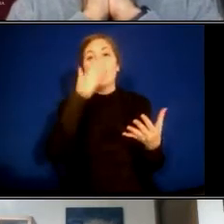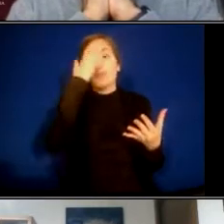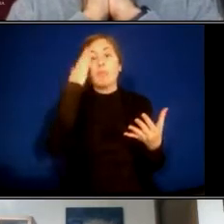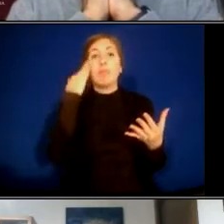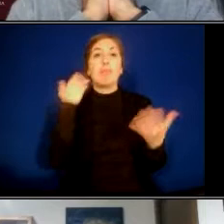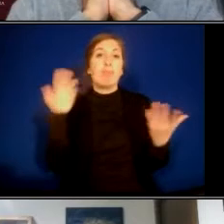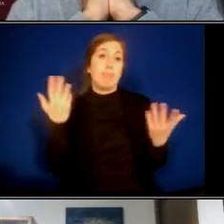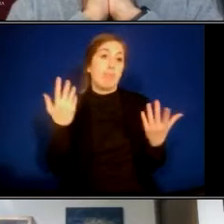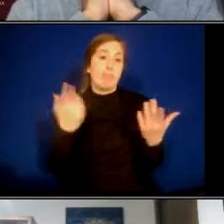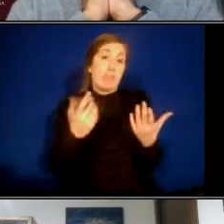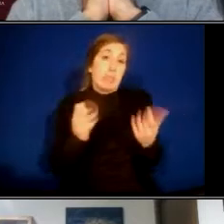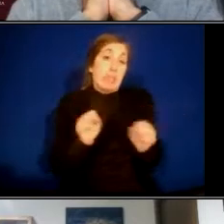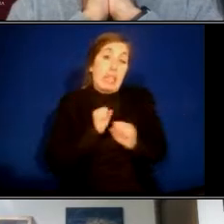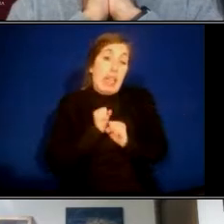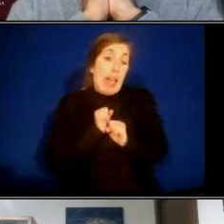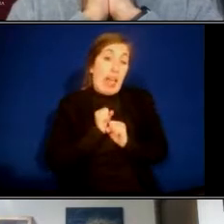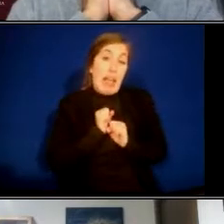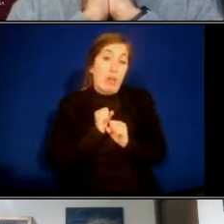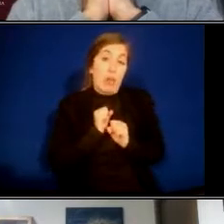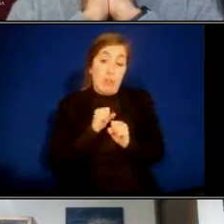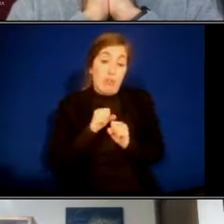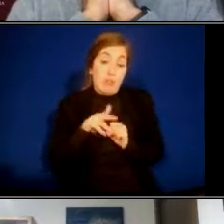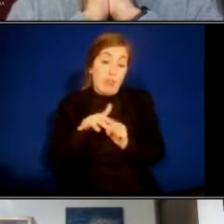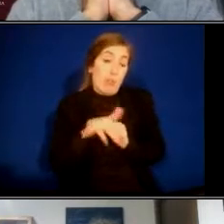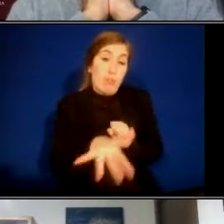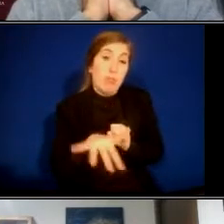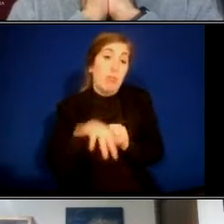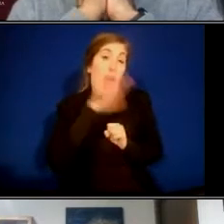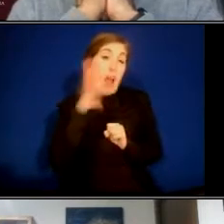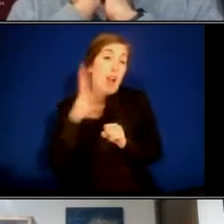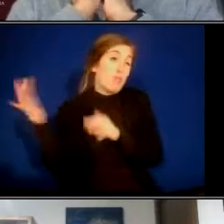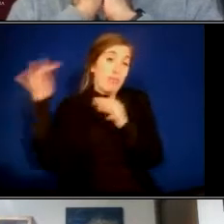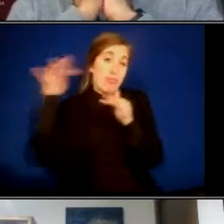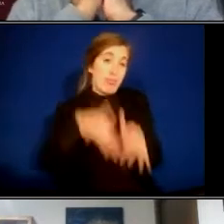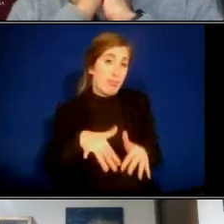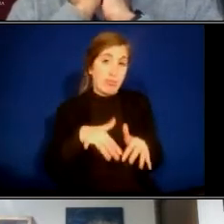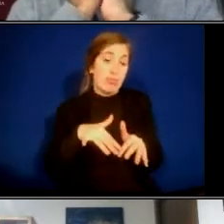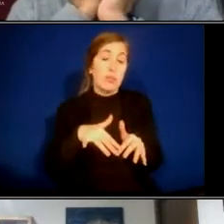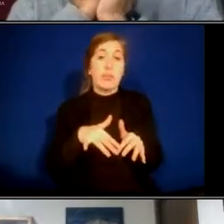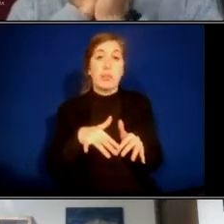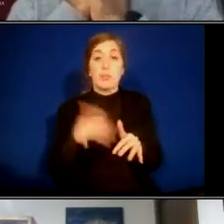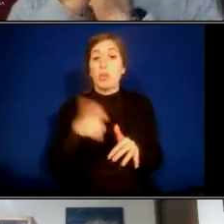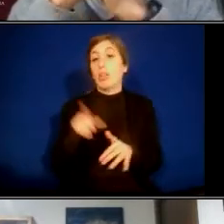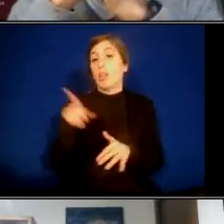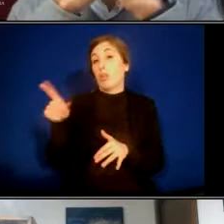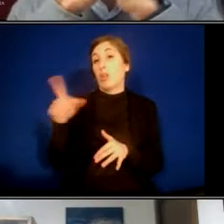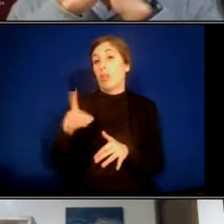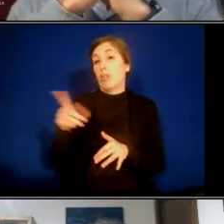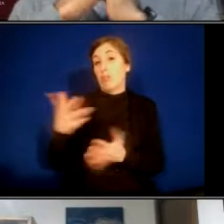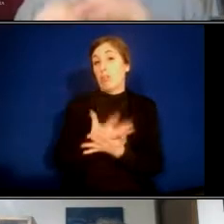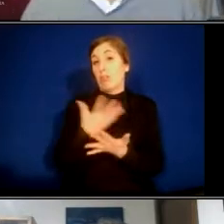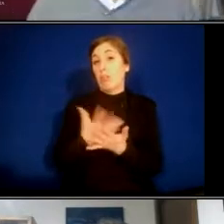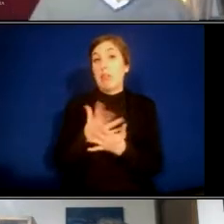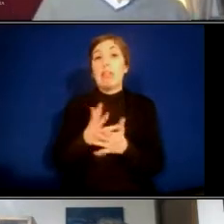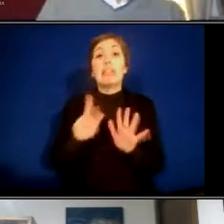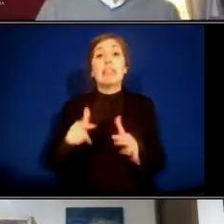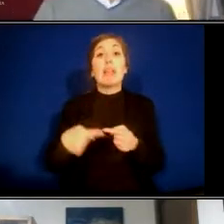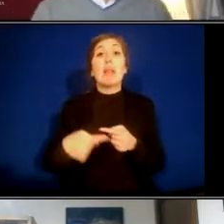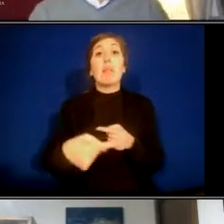arriveranno, immagino, ecco, altre persone, come tu raccontavi, nelle prossime settimane.